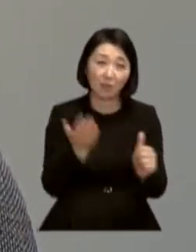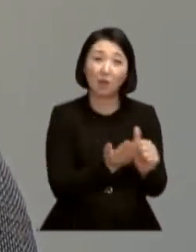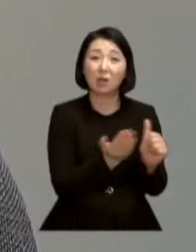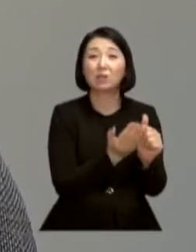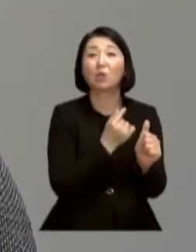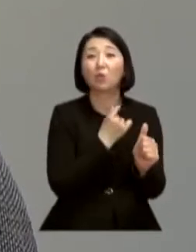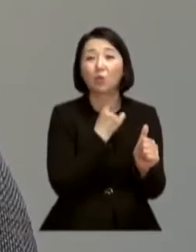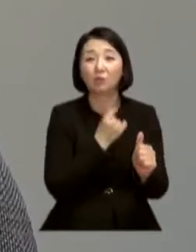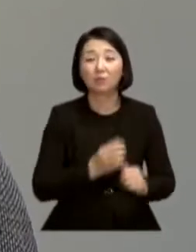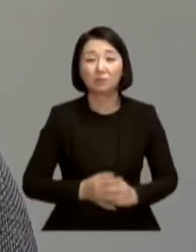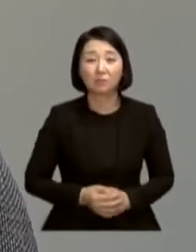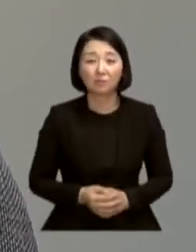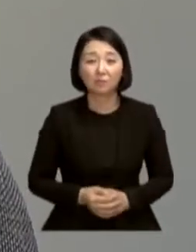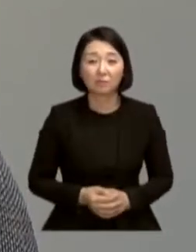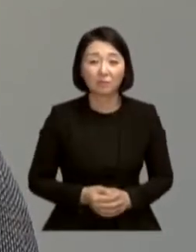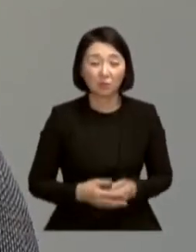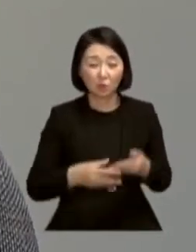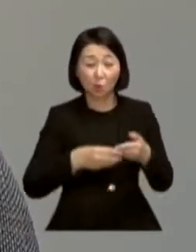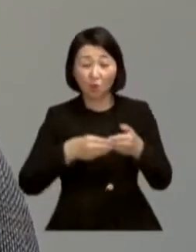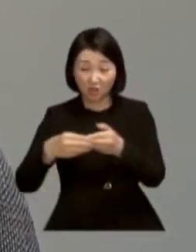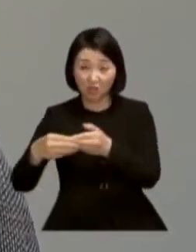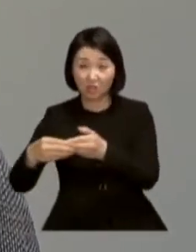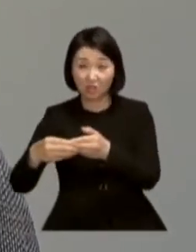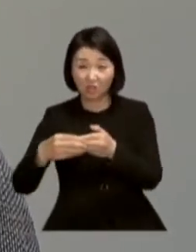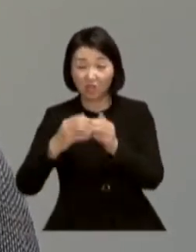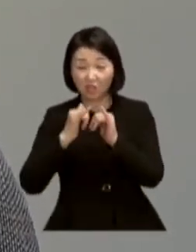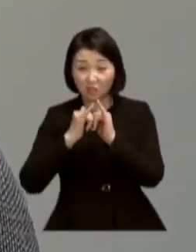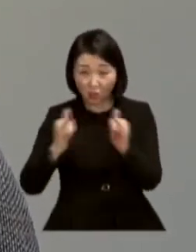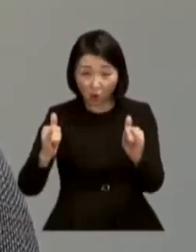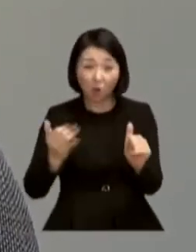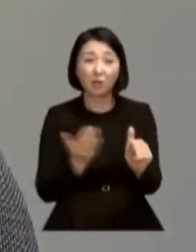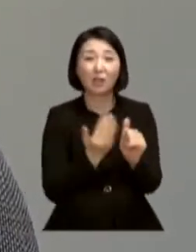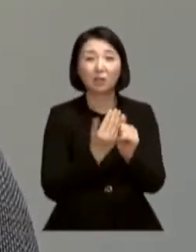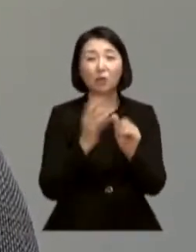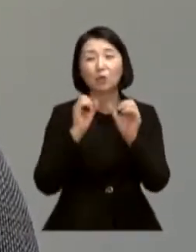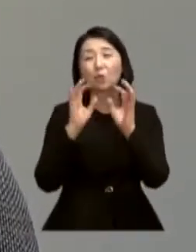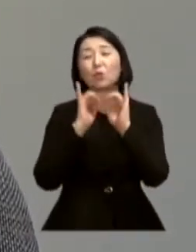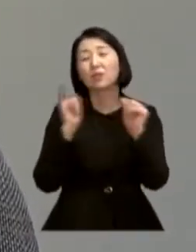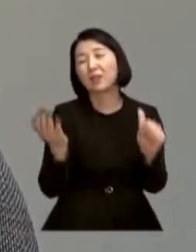양성하고 또한 리더들을 양성하고 선교사까지